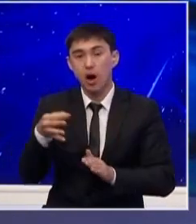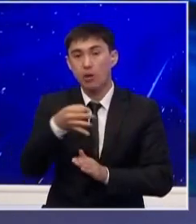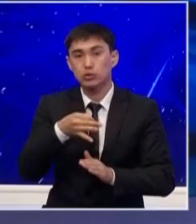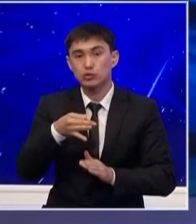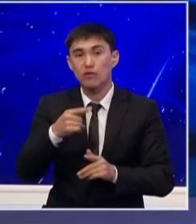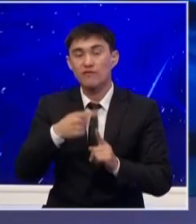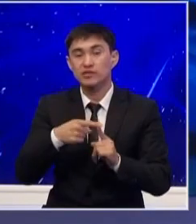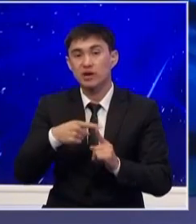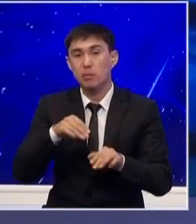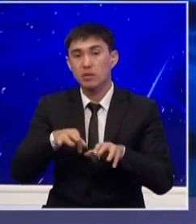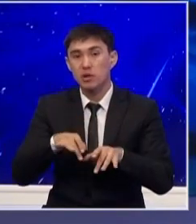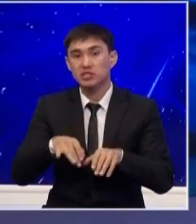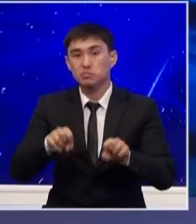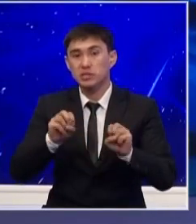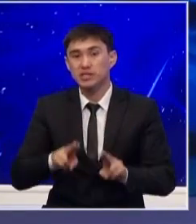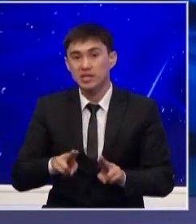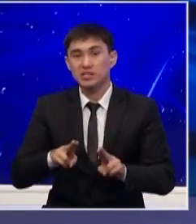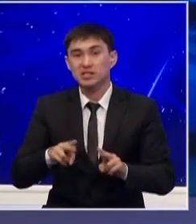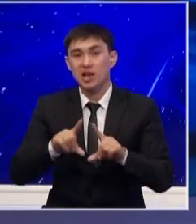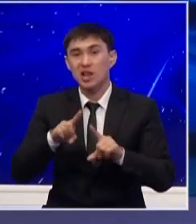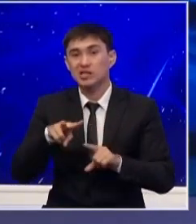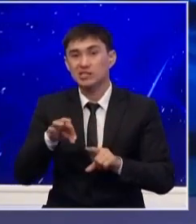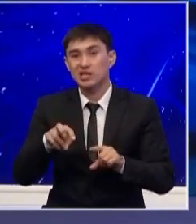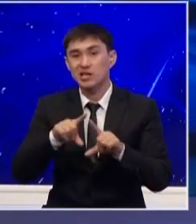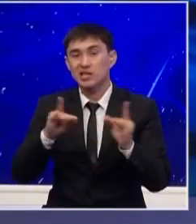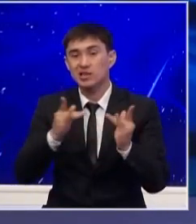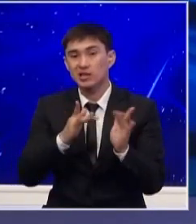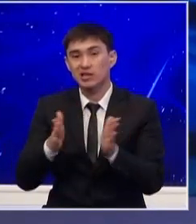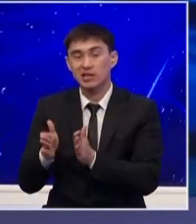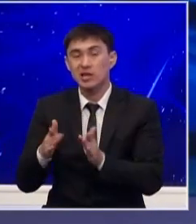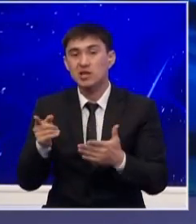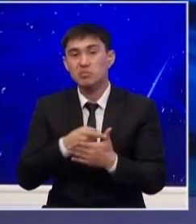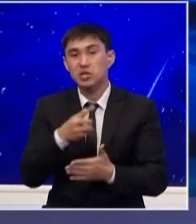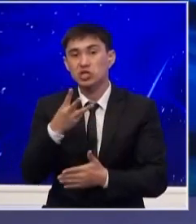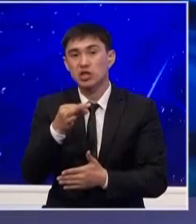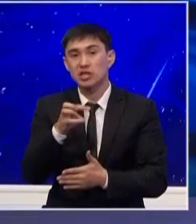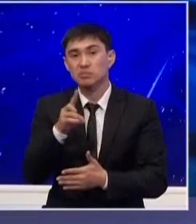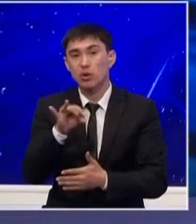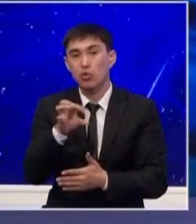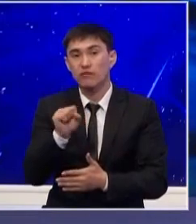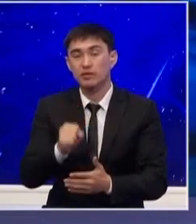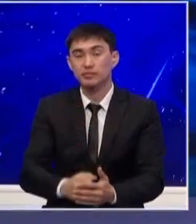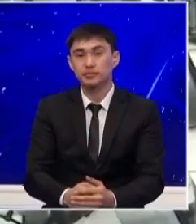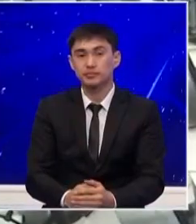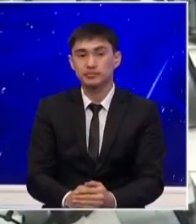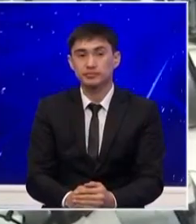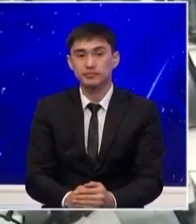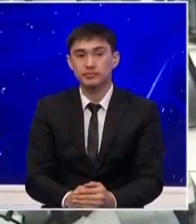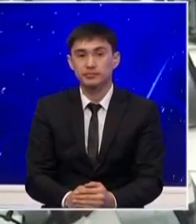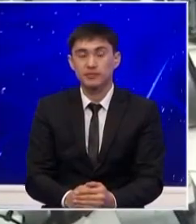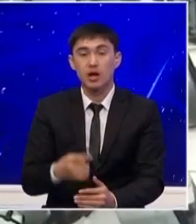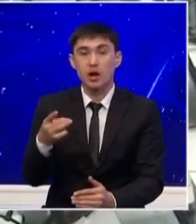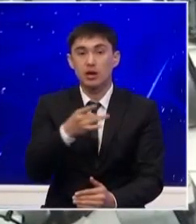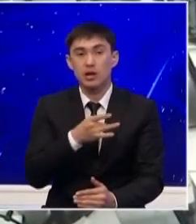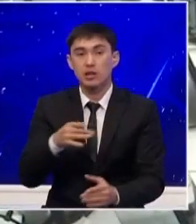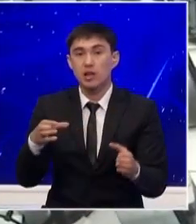областного физико-математического специализированного лицея-интерната имени Шалтая Смагулова. В